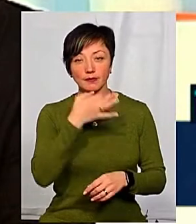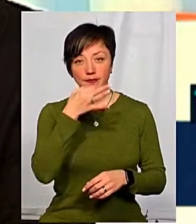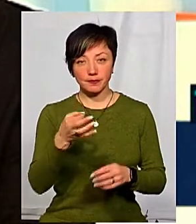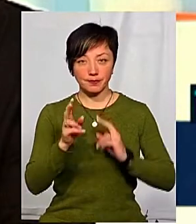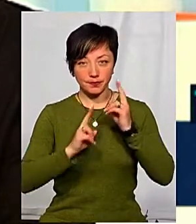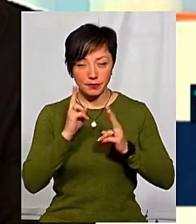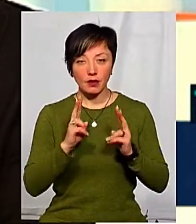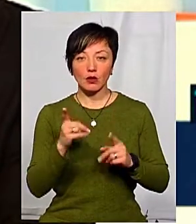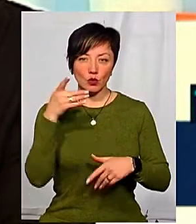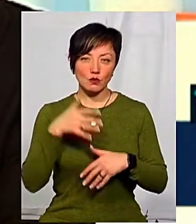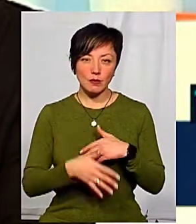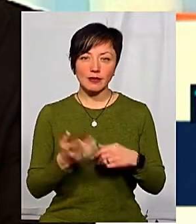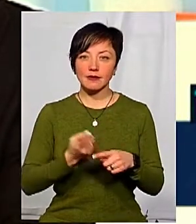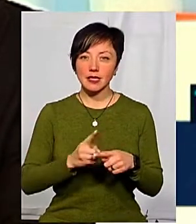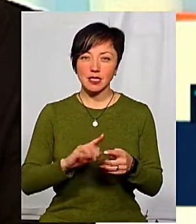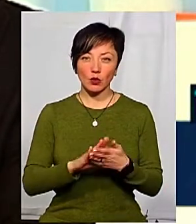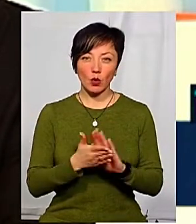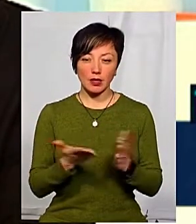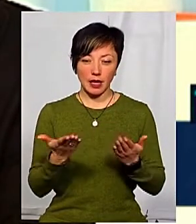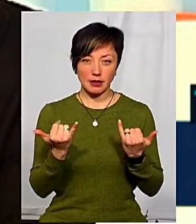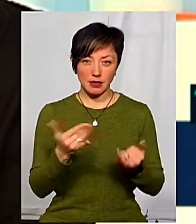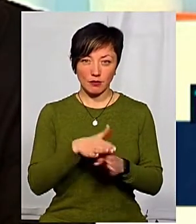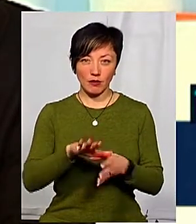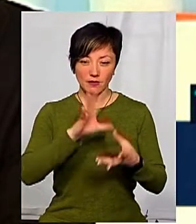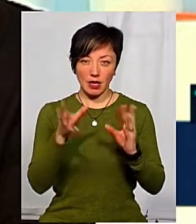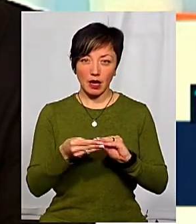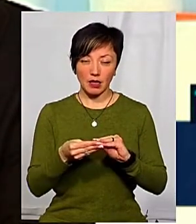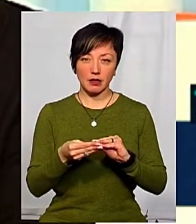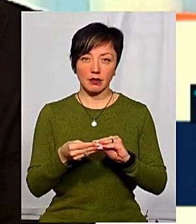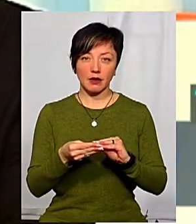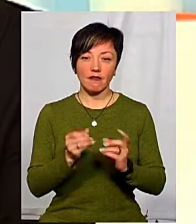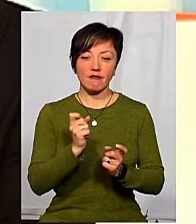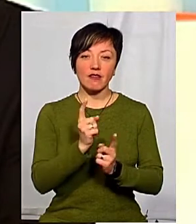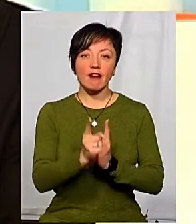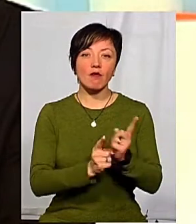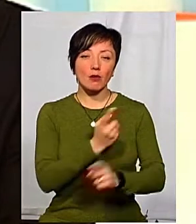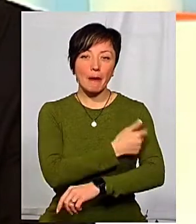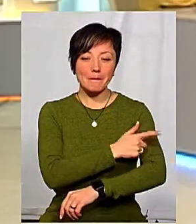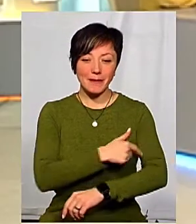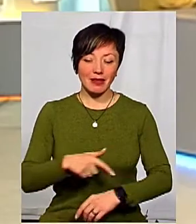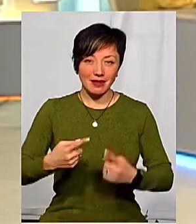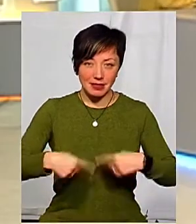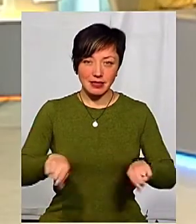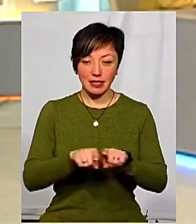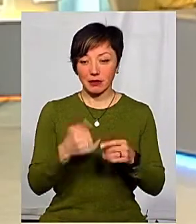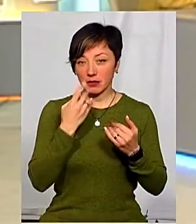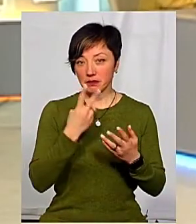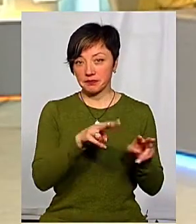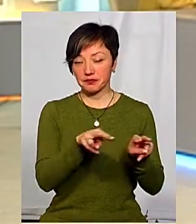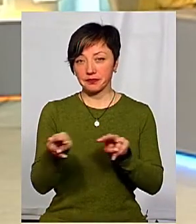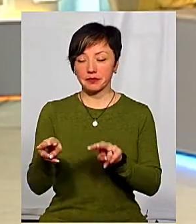що, розумієте, от в цій ситуації, яка відбувається взагалі от в реформі медицини, от яку ми спостерігаємо